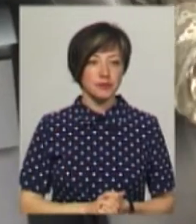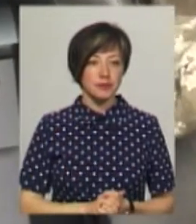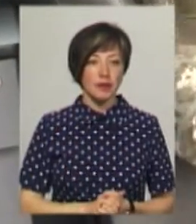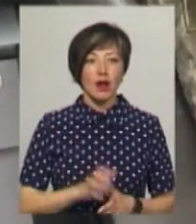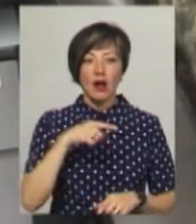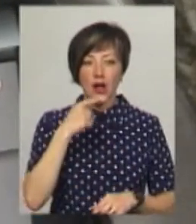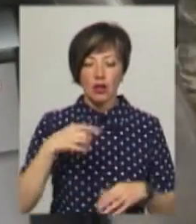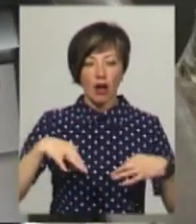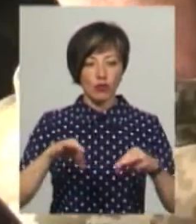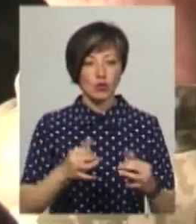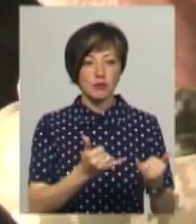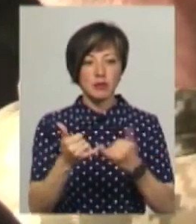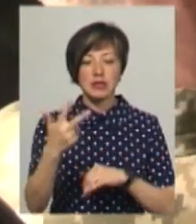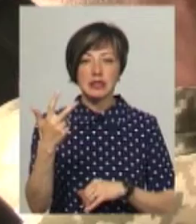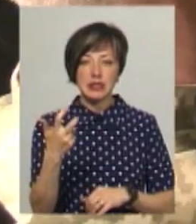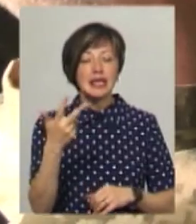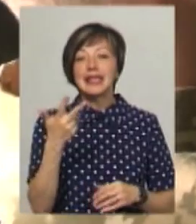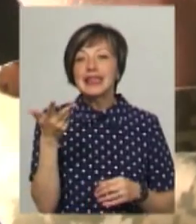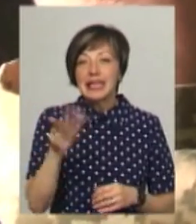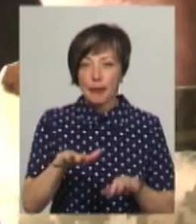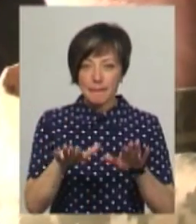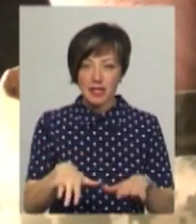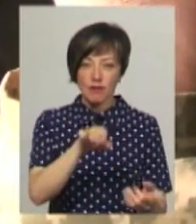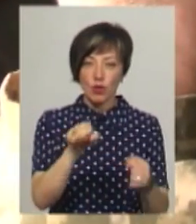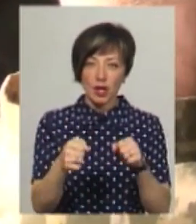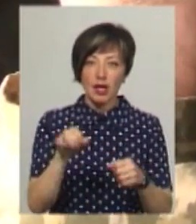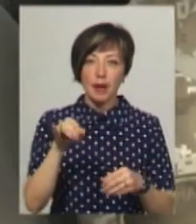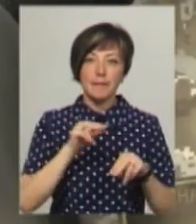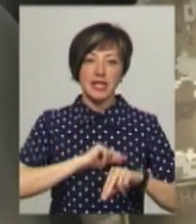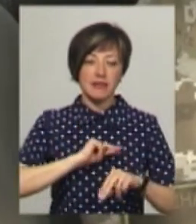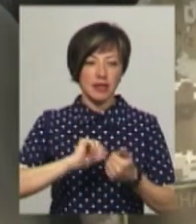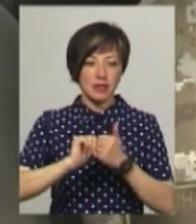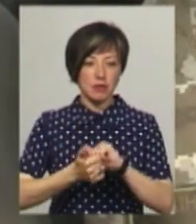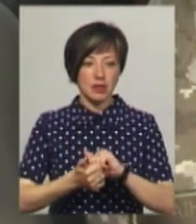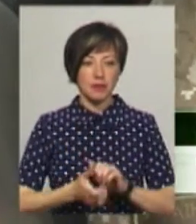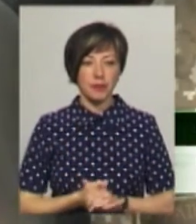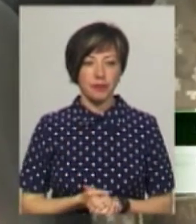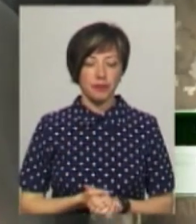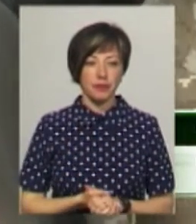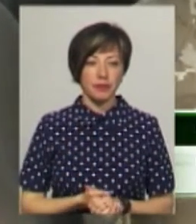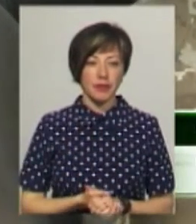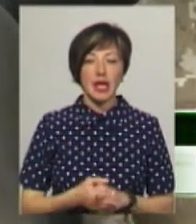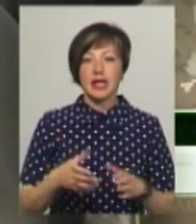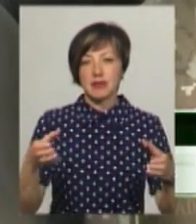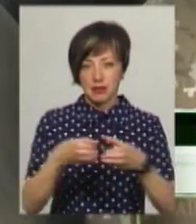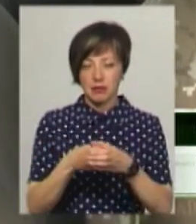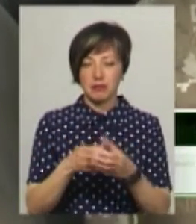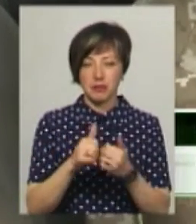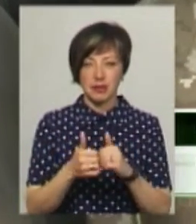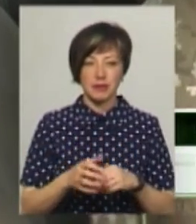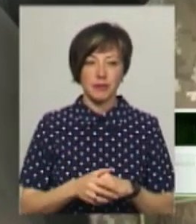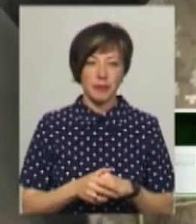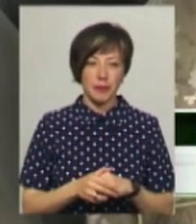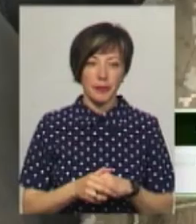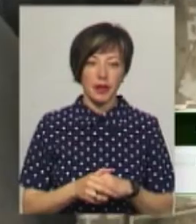Усок. Каже, у авто забезпечено 3 стаціонарних місця для водія та працівників зміни. Тут здійснюється перевірка документів, пропуск осіб